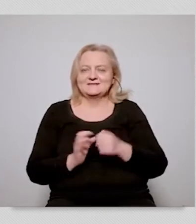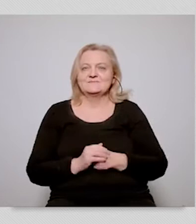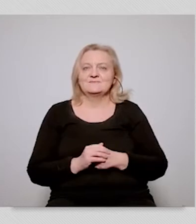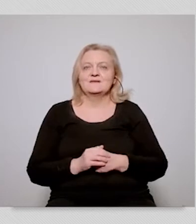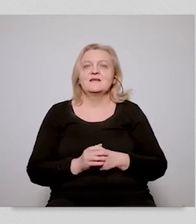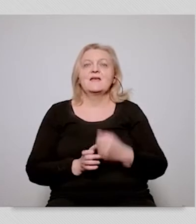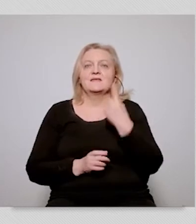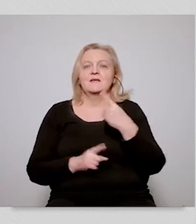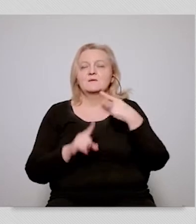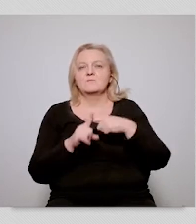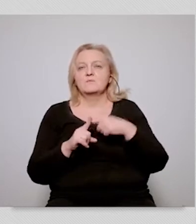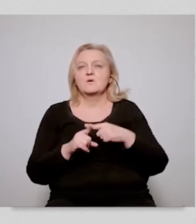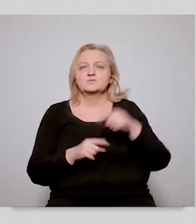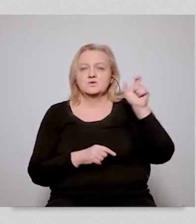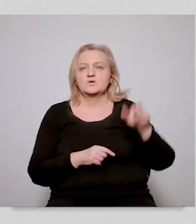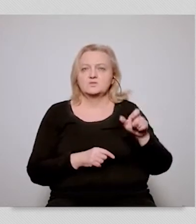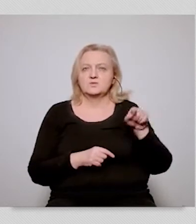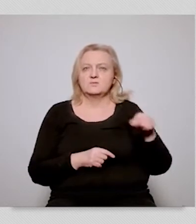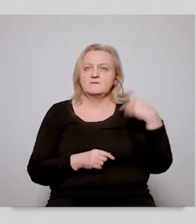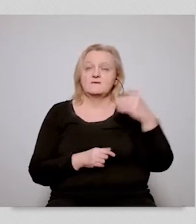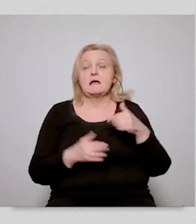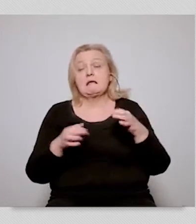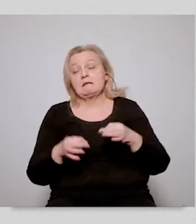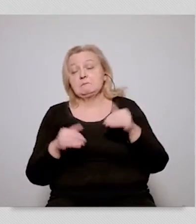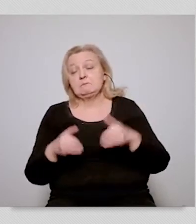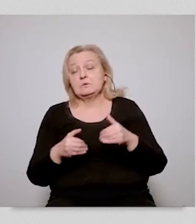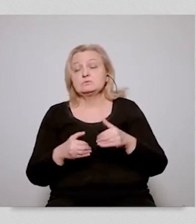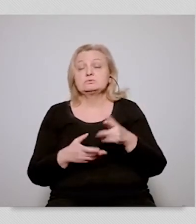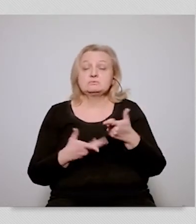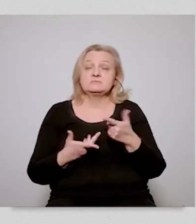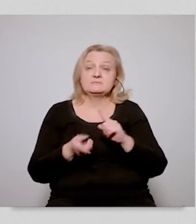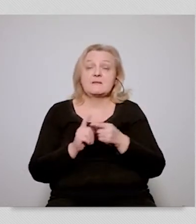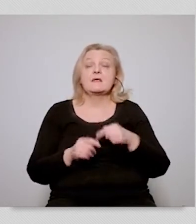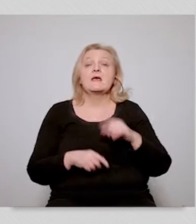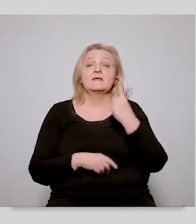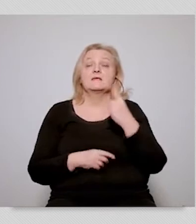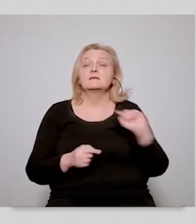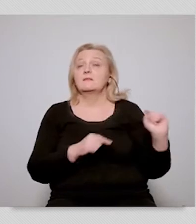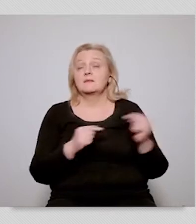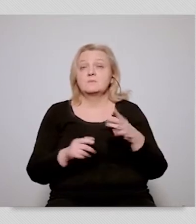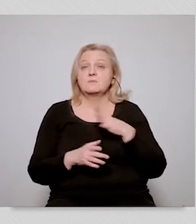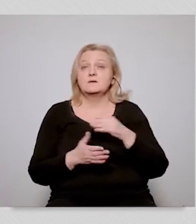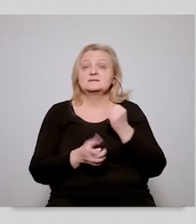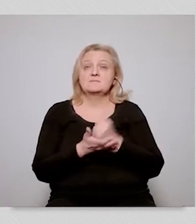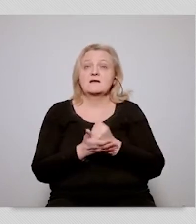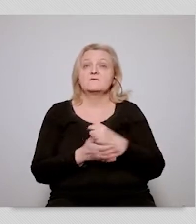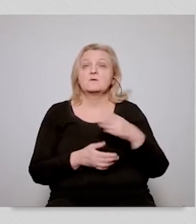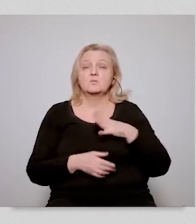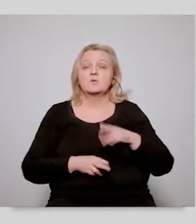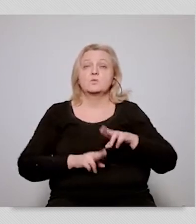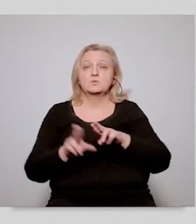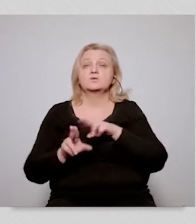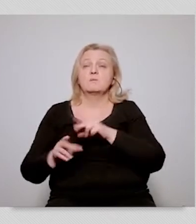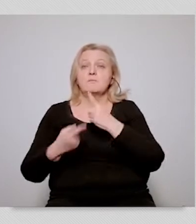Jeden taki pozytywny prognostyk w tej chwili, to się szybko może zmienić. Jedną z debat poświęconych tej sprawie mieliśmy z udziałem polityków.